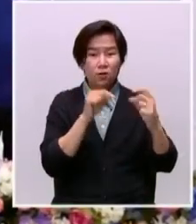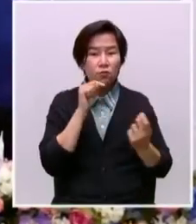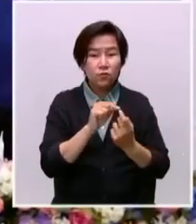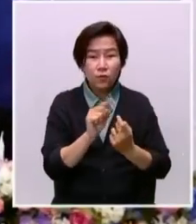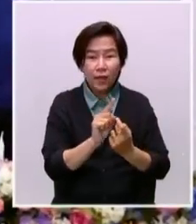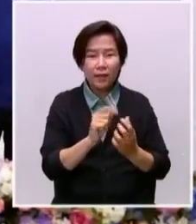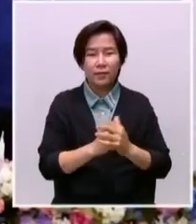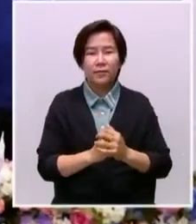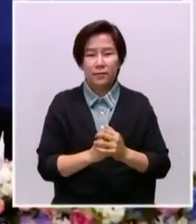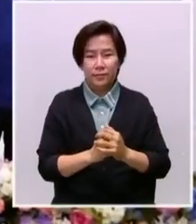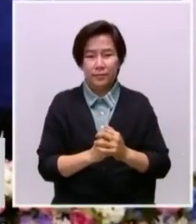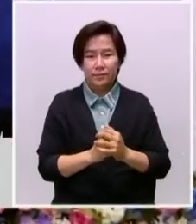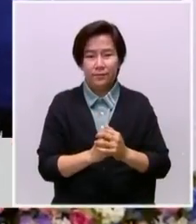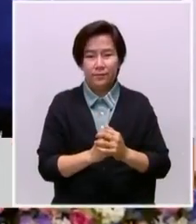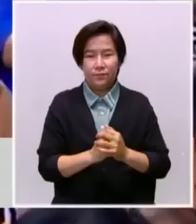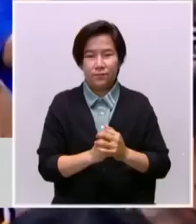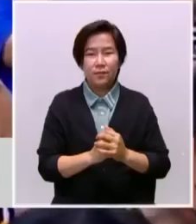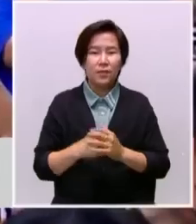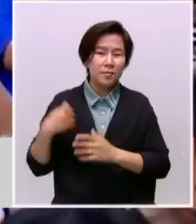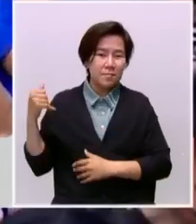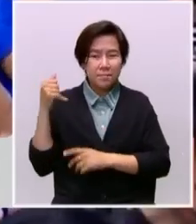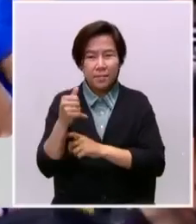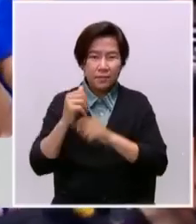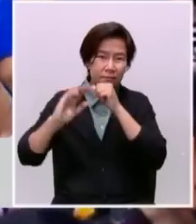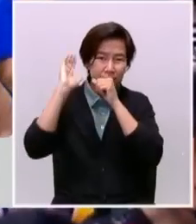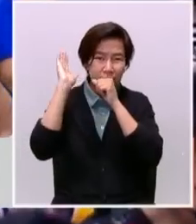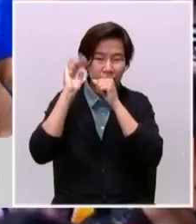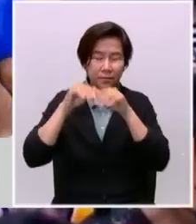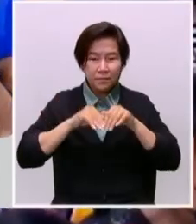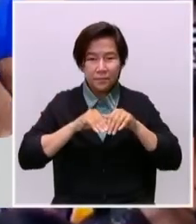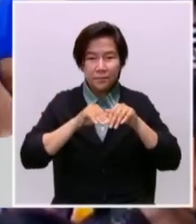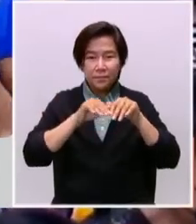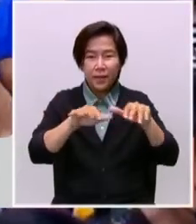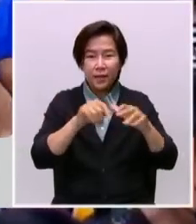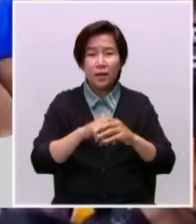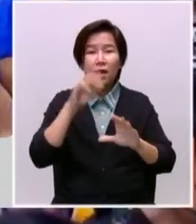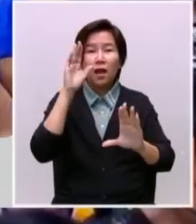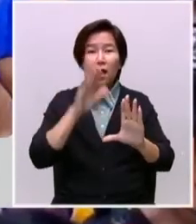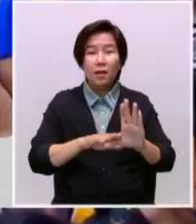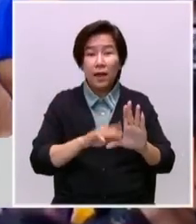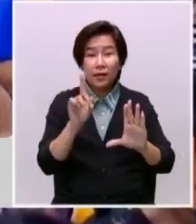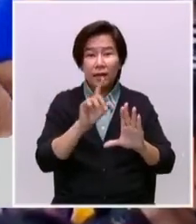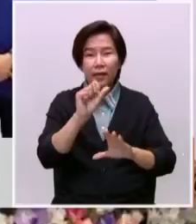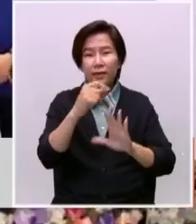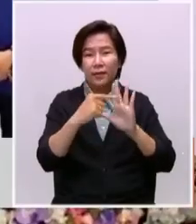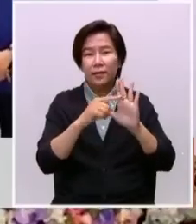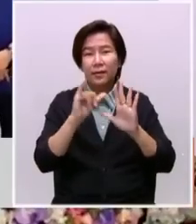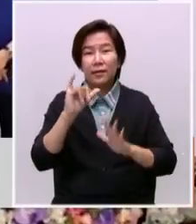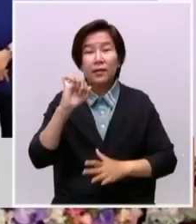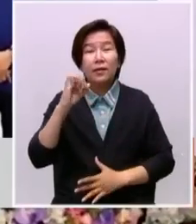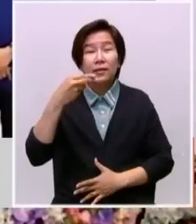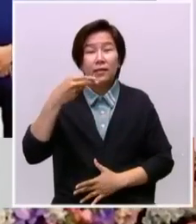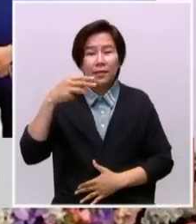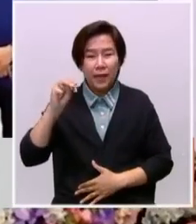บัติการลงพื้นที่หาเสียงช่วยนายเอกภพเหลืประเสริฐว่าที่ผู้สมัครสสเขตสายนำเสนอ